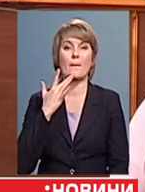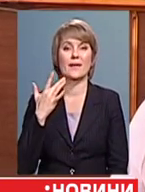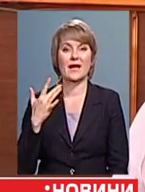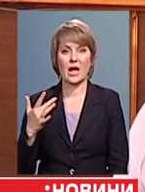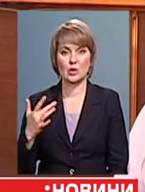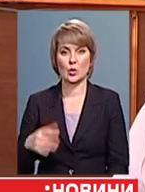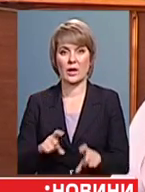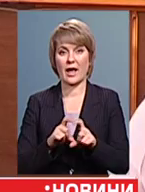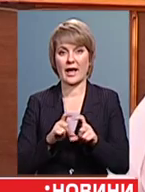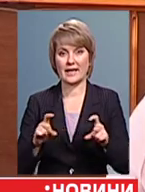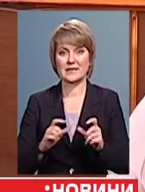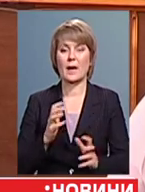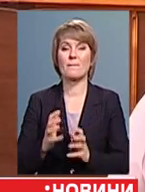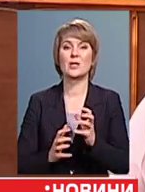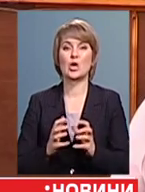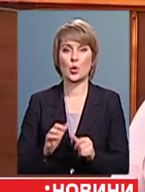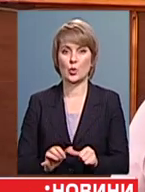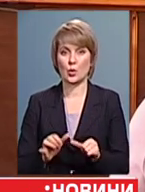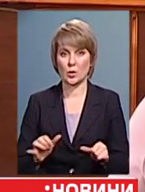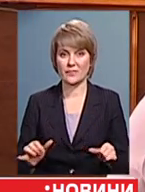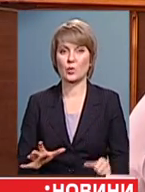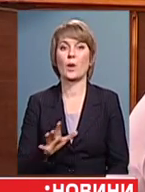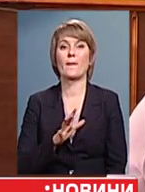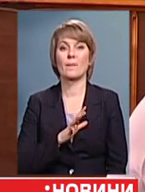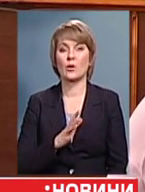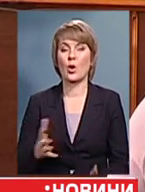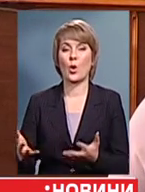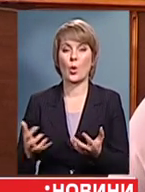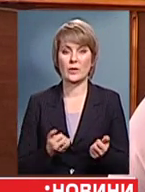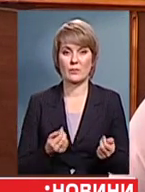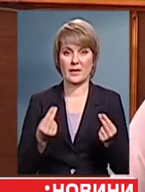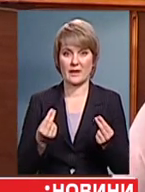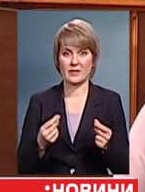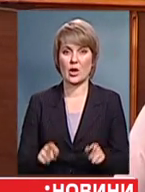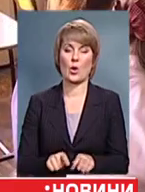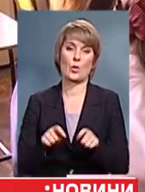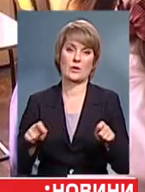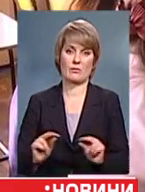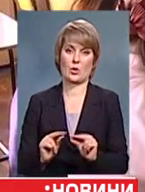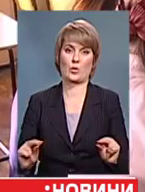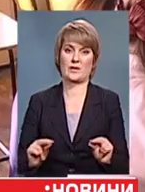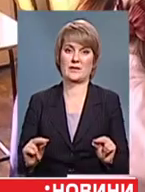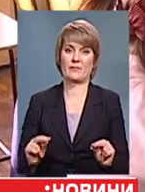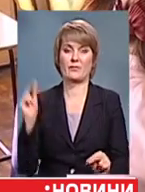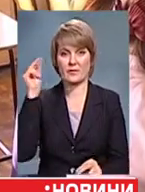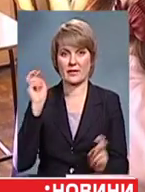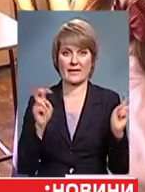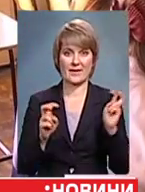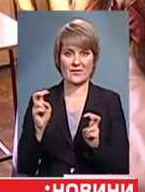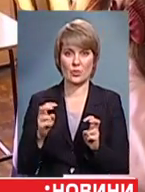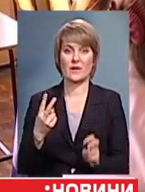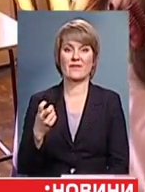американської агенції міжнародного розвитку було отримано грант і організовано ці курси. Заняття відвідують